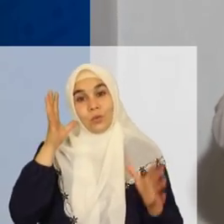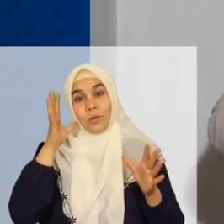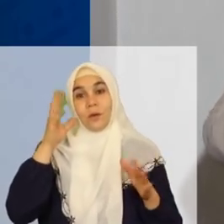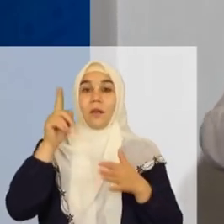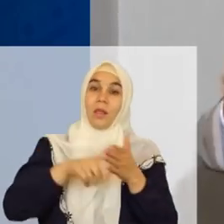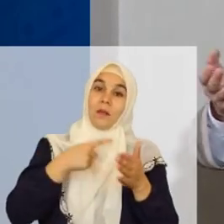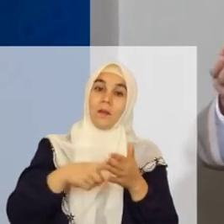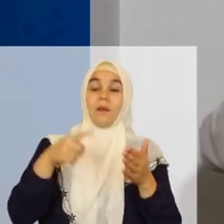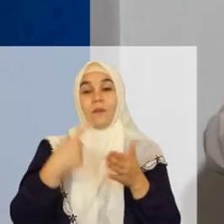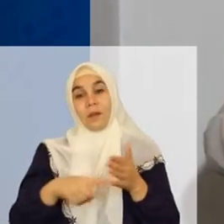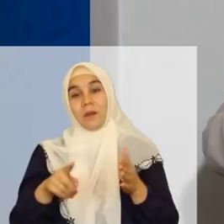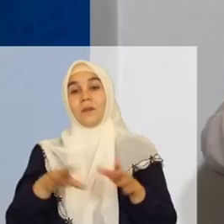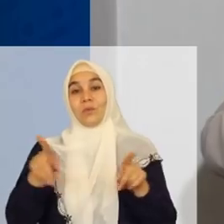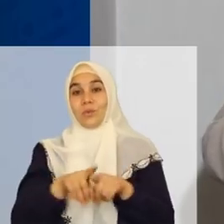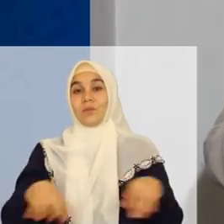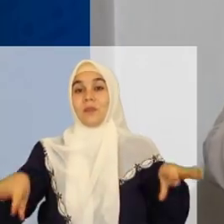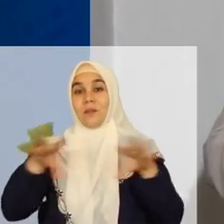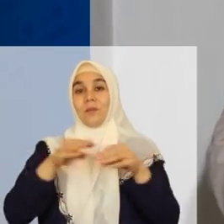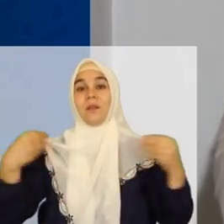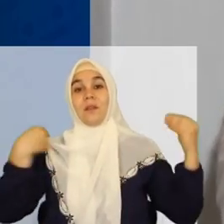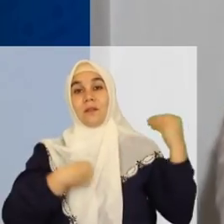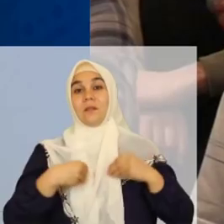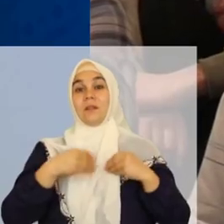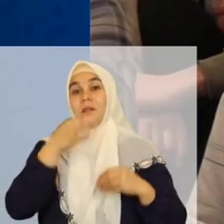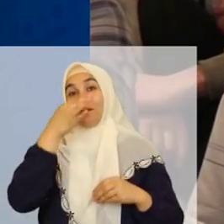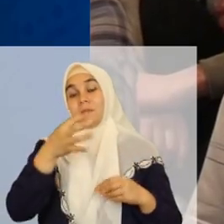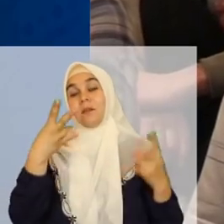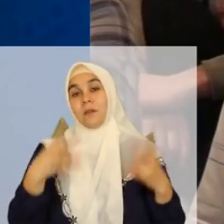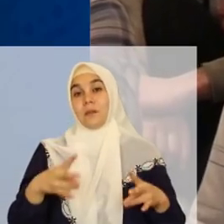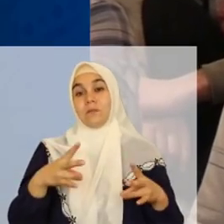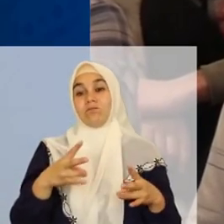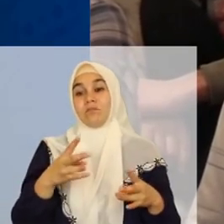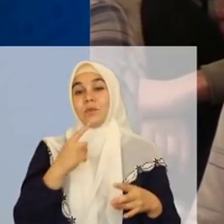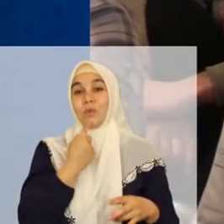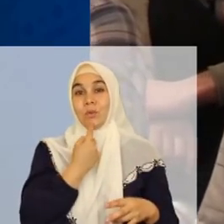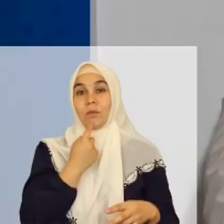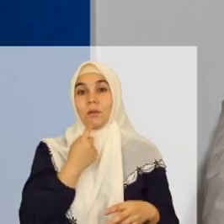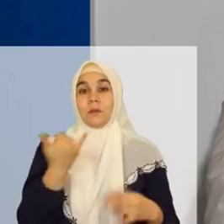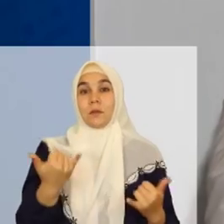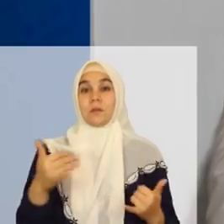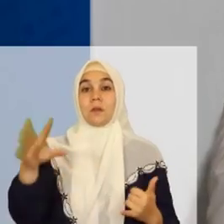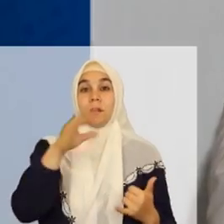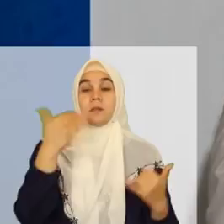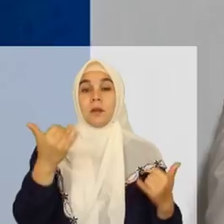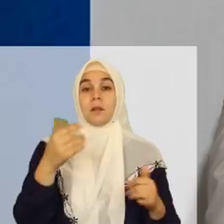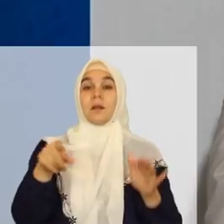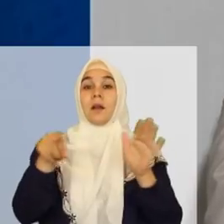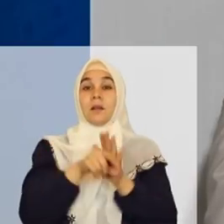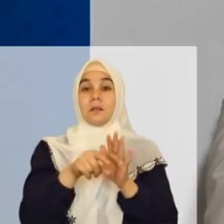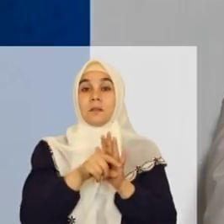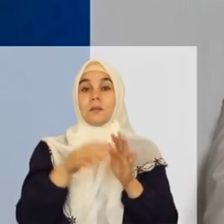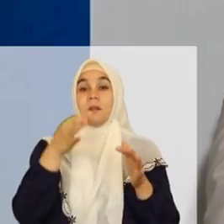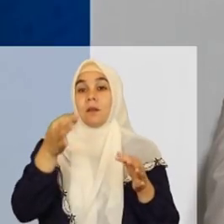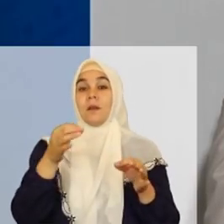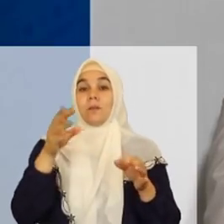ham, musulmon emas ham hammasi kiyib ketgan, bu palonchining kiyimi deyish qiyin hozir. Ularni, demak, haligi hadisni tahqiqga